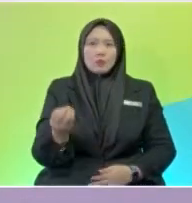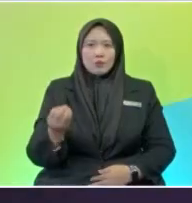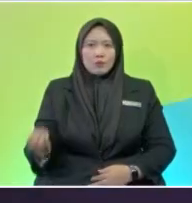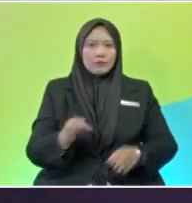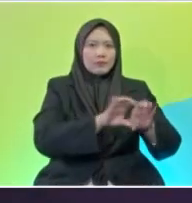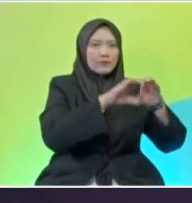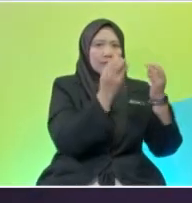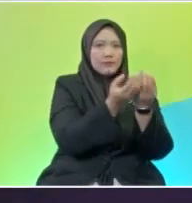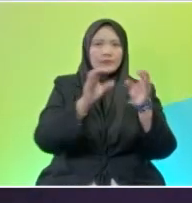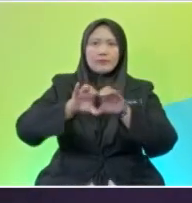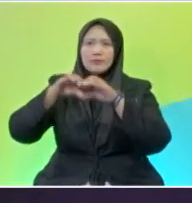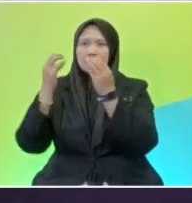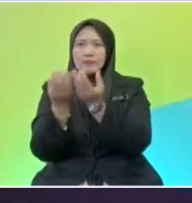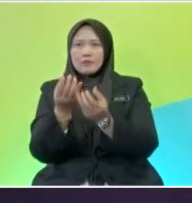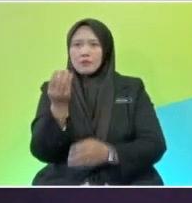ke situ